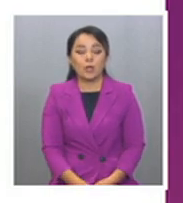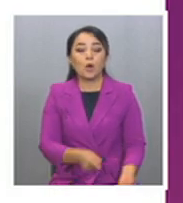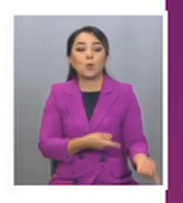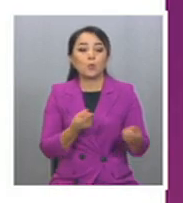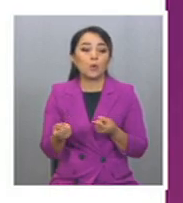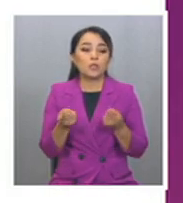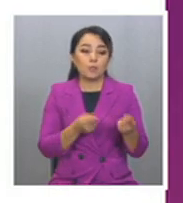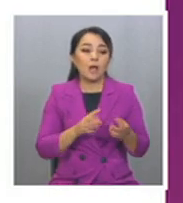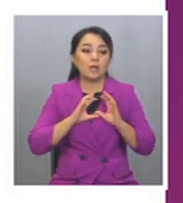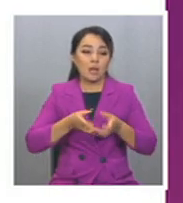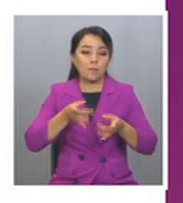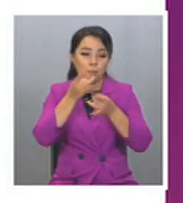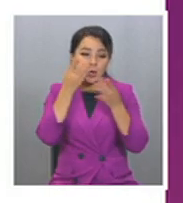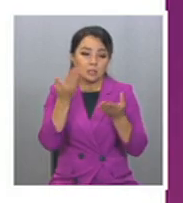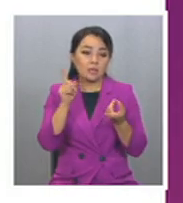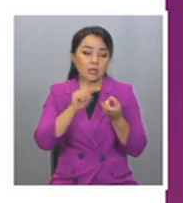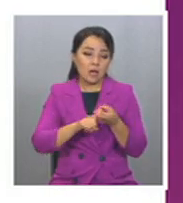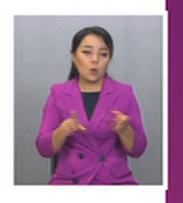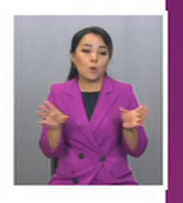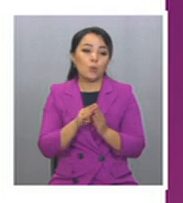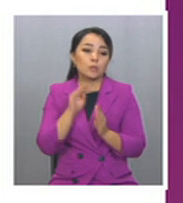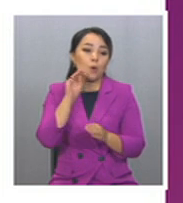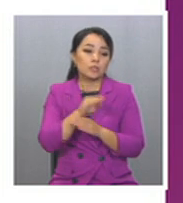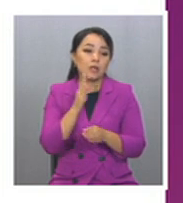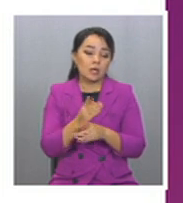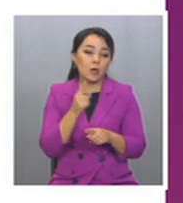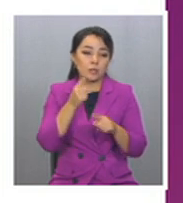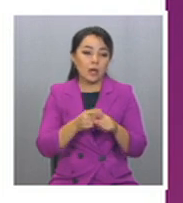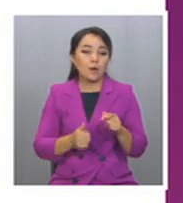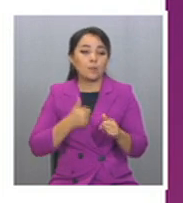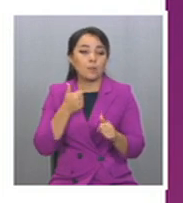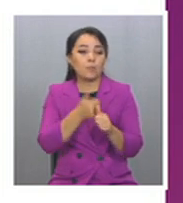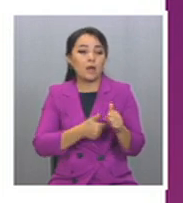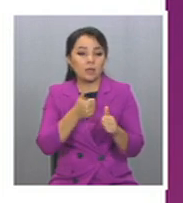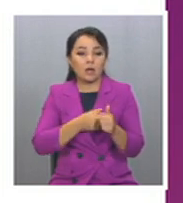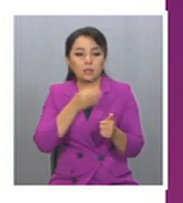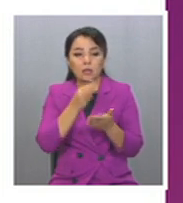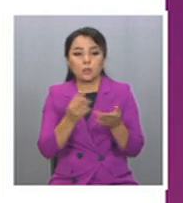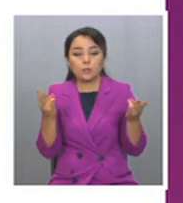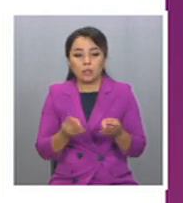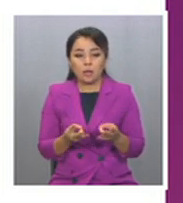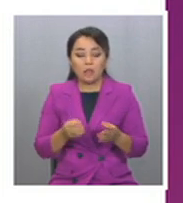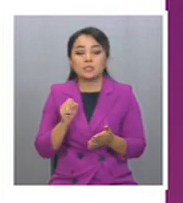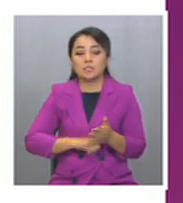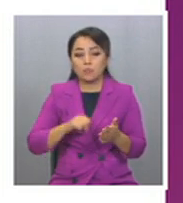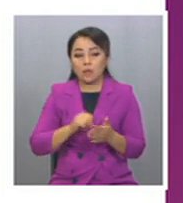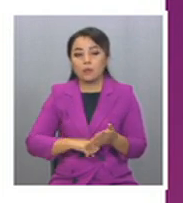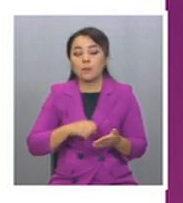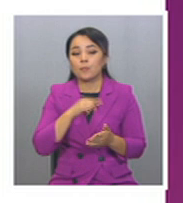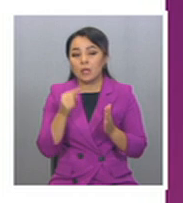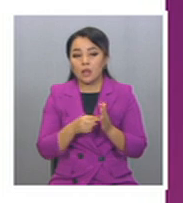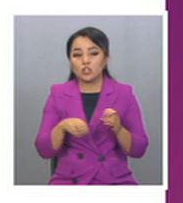Көшпелілердің әлем мәдениетіне қосқан үлесін мақтан етуіміз керек. Себебі мен мәселенің